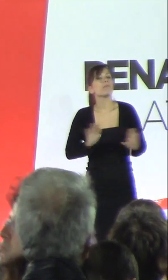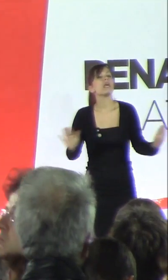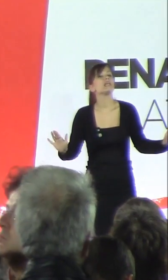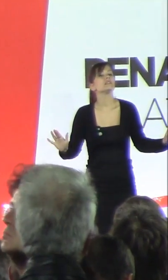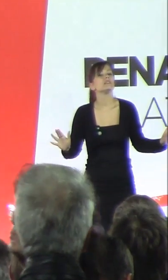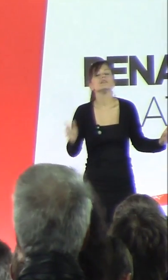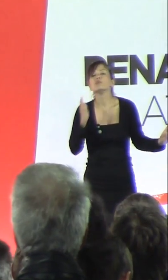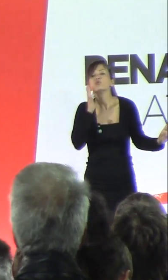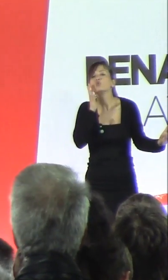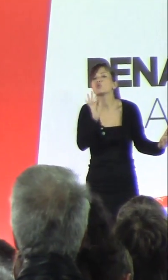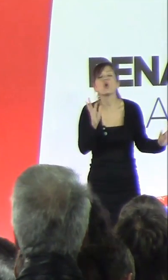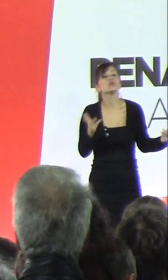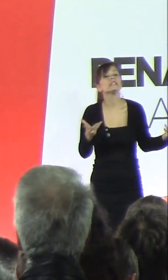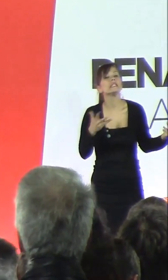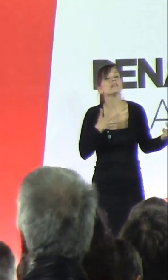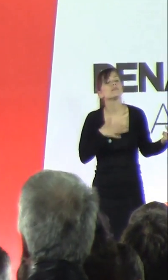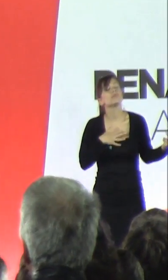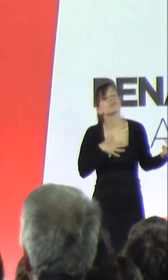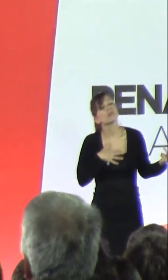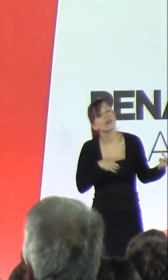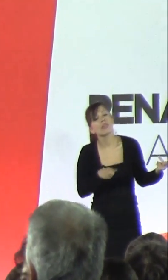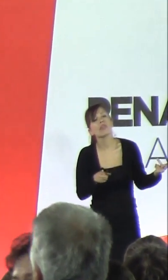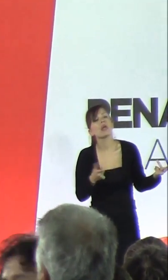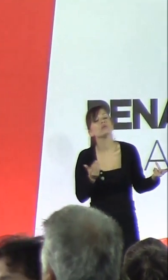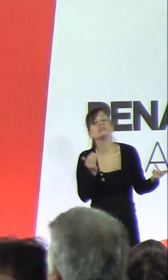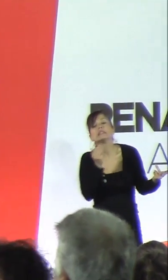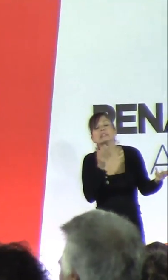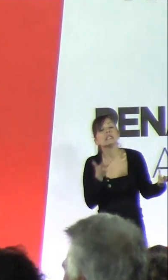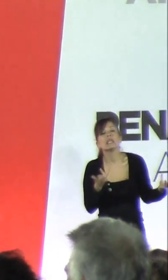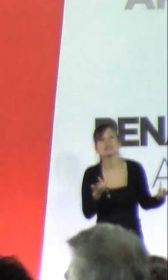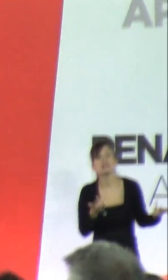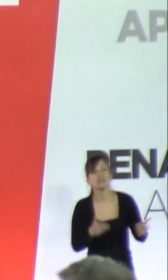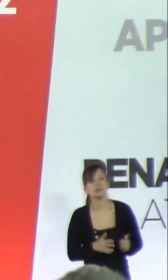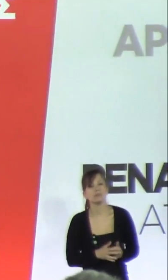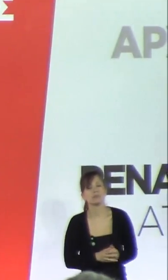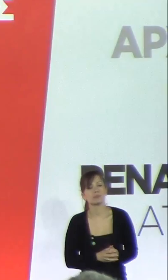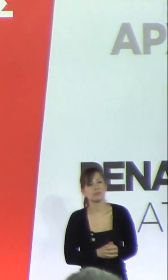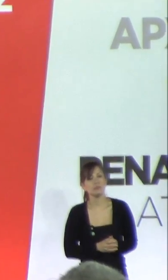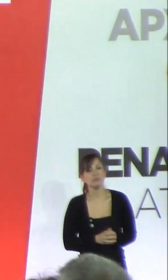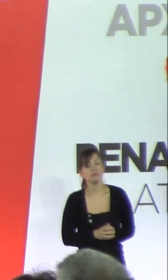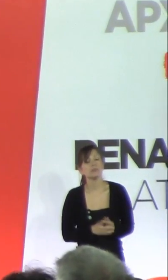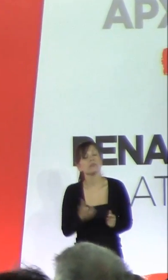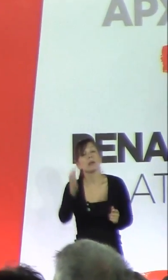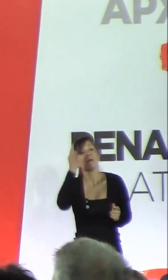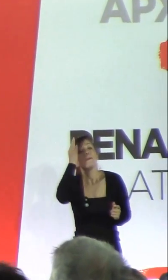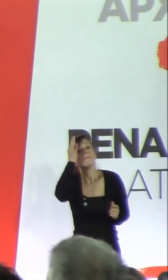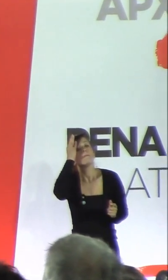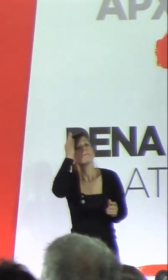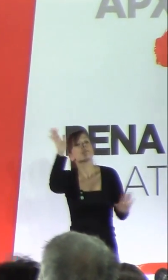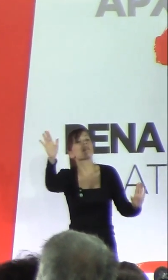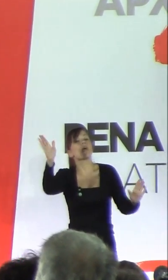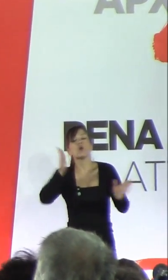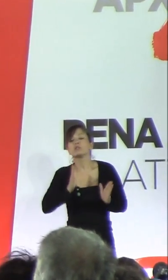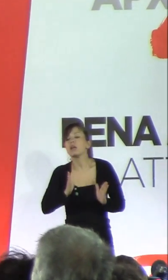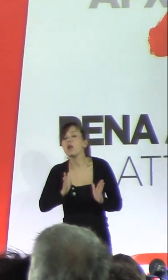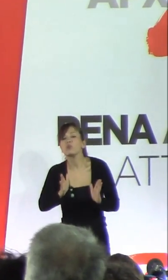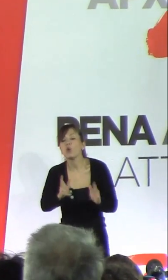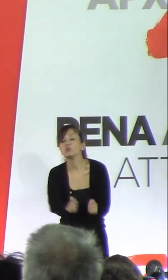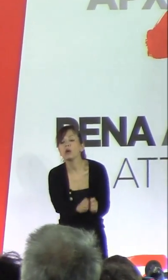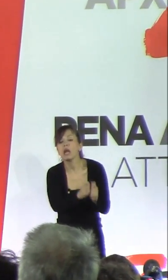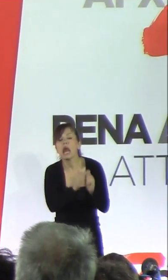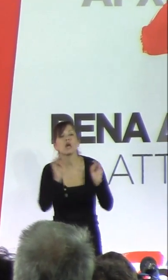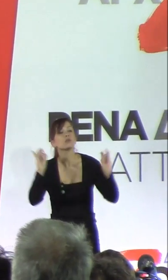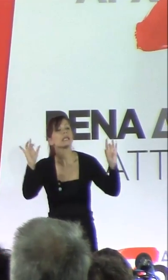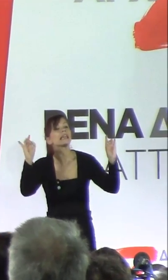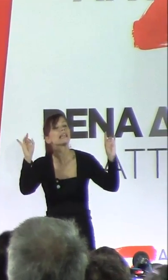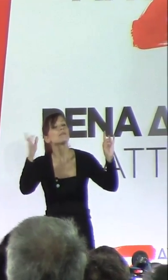προκειμένου να αποκλείσουν με συνοπτικές διαδικασίες κάθε άλλη πιθανότητα, κάθε άλλη εξέλιξη